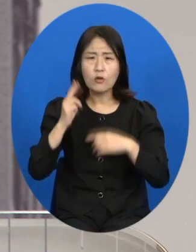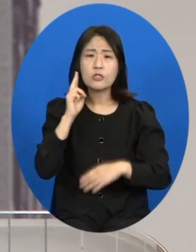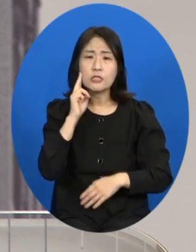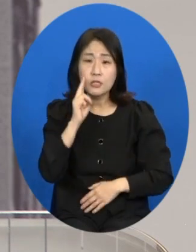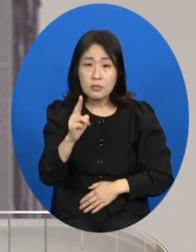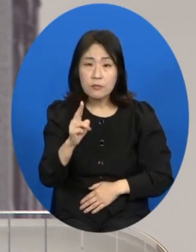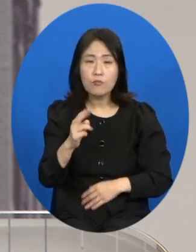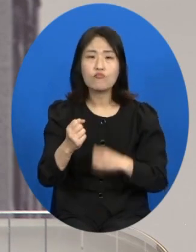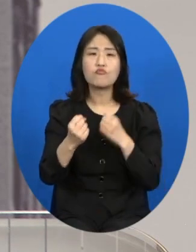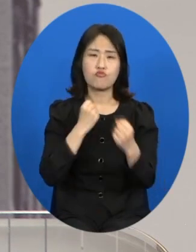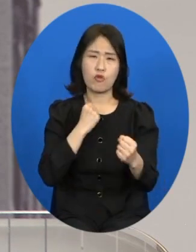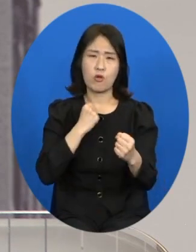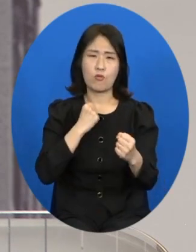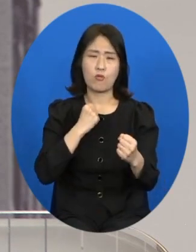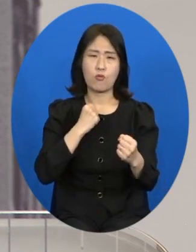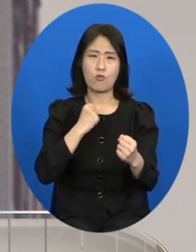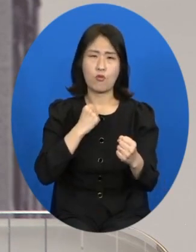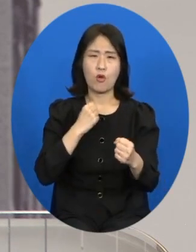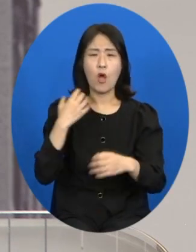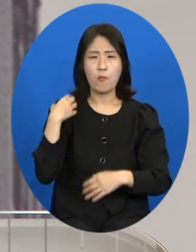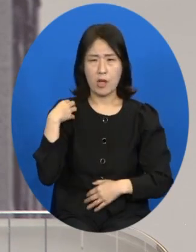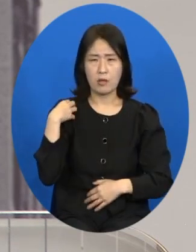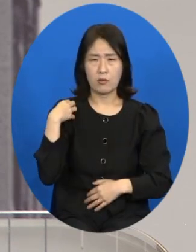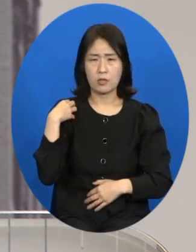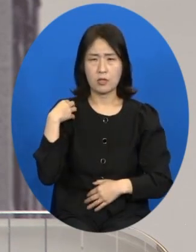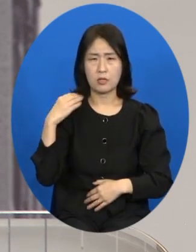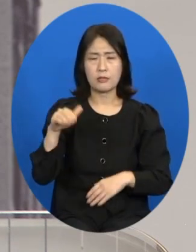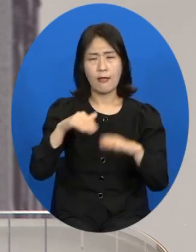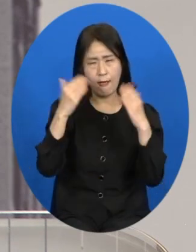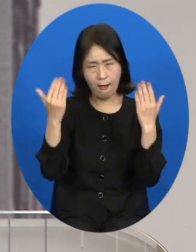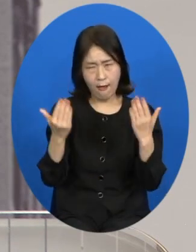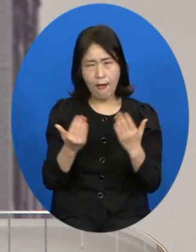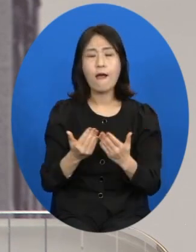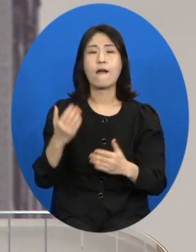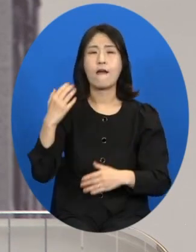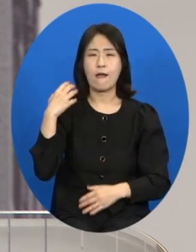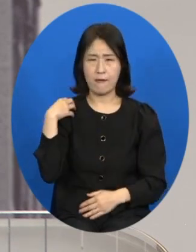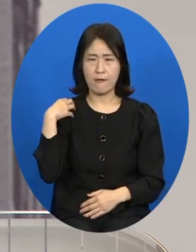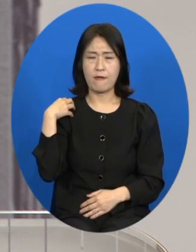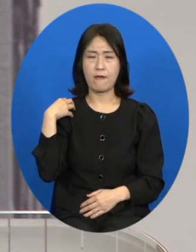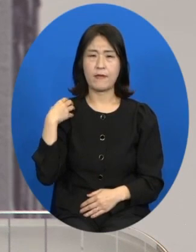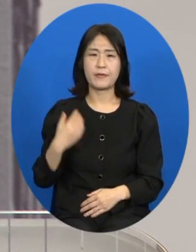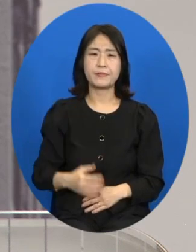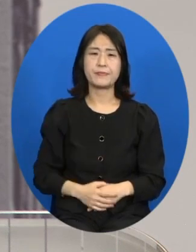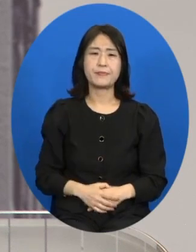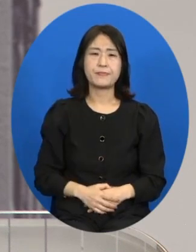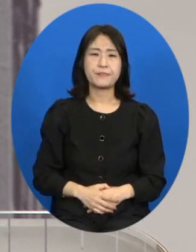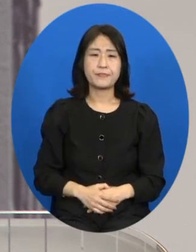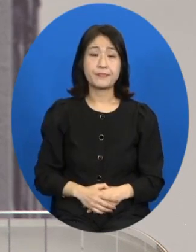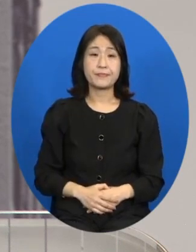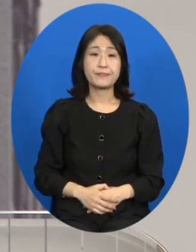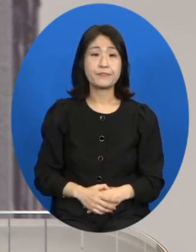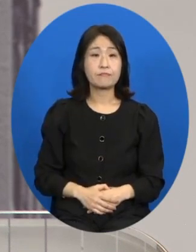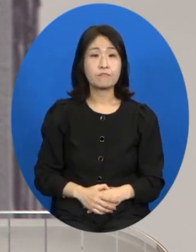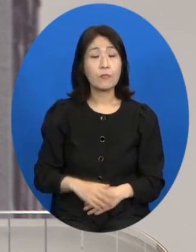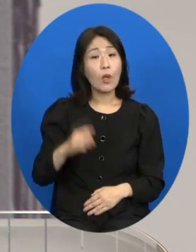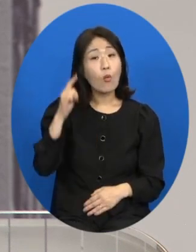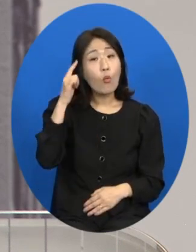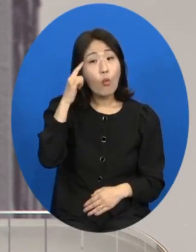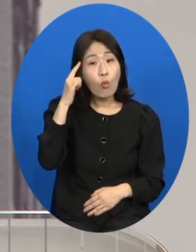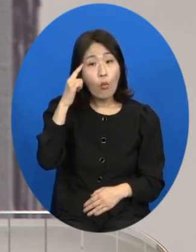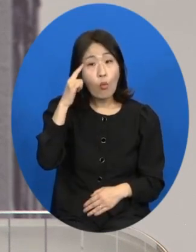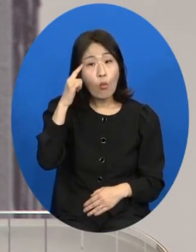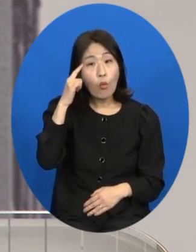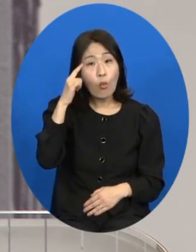받아야 되는 그런 문제가 있긴 했지만 끝까지 완주를 결국 하게 됩니다 어 왜 그녀가